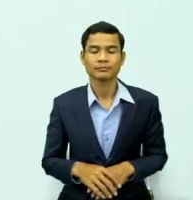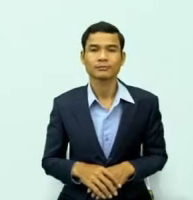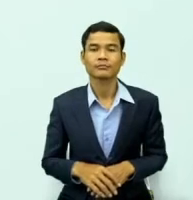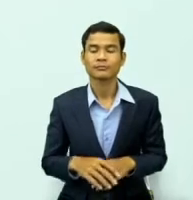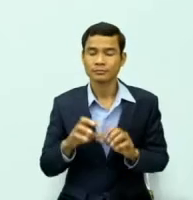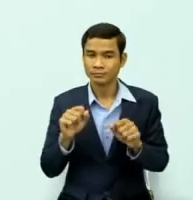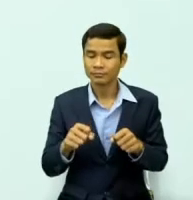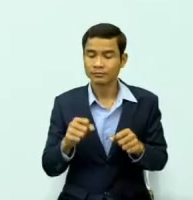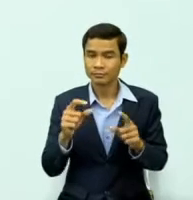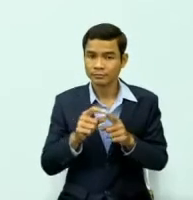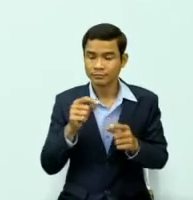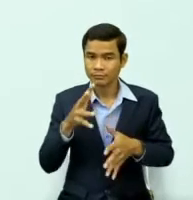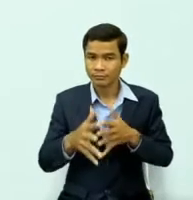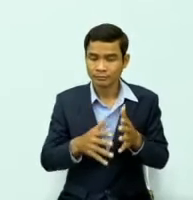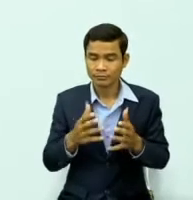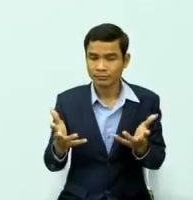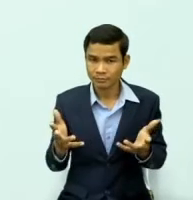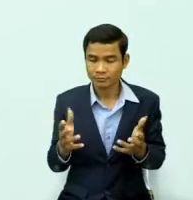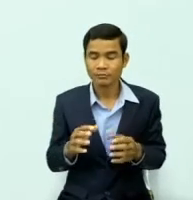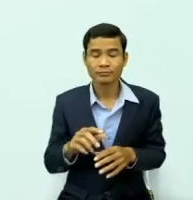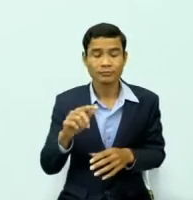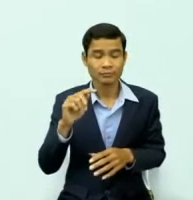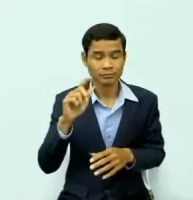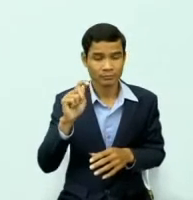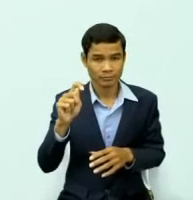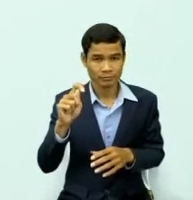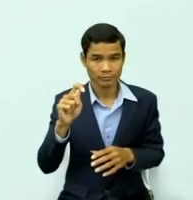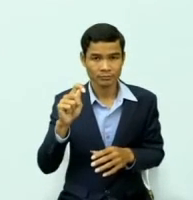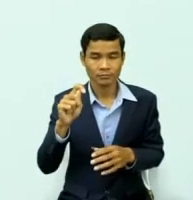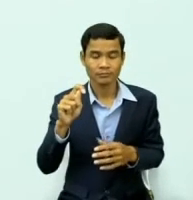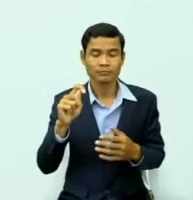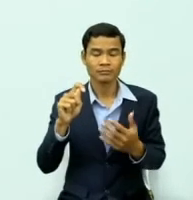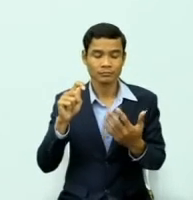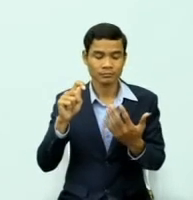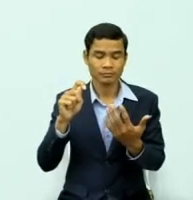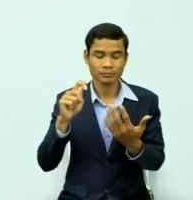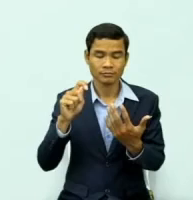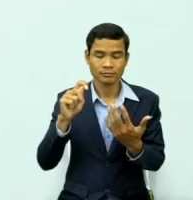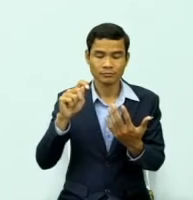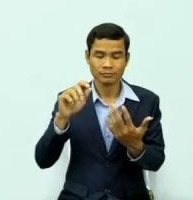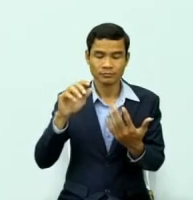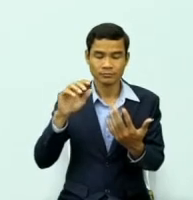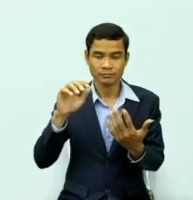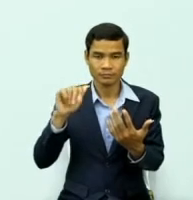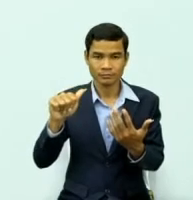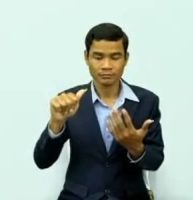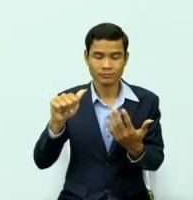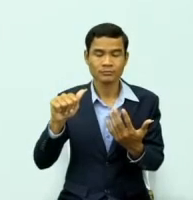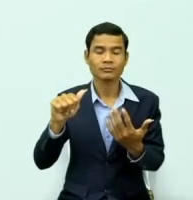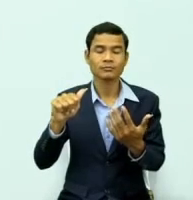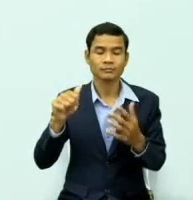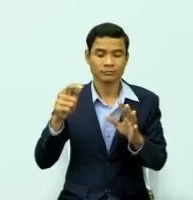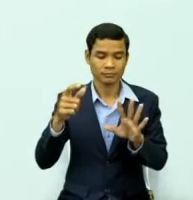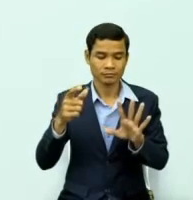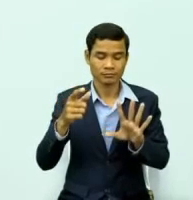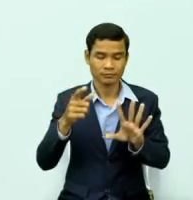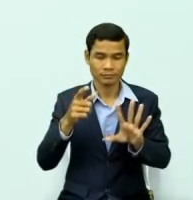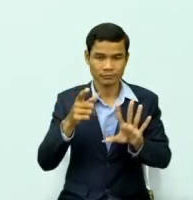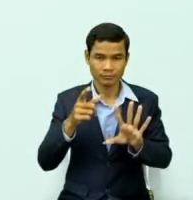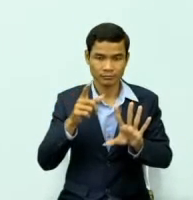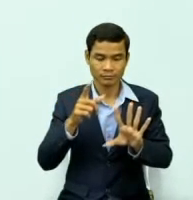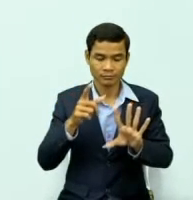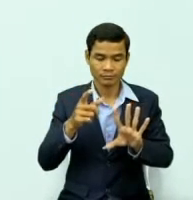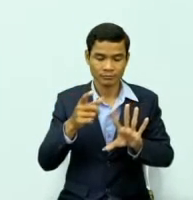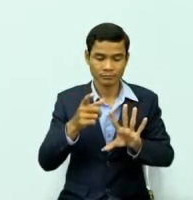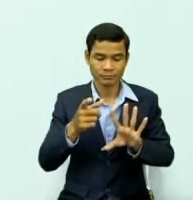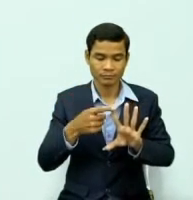chá bị đi ăn thá rớ nhò ấy nhảy rớ nhảy chá bị